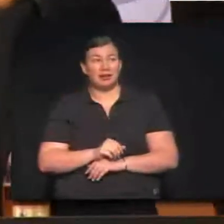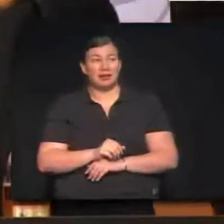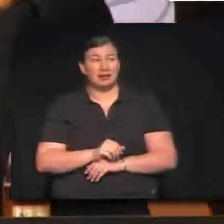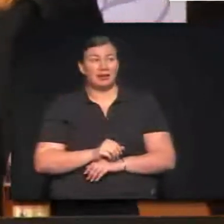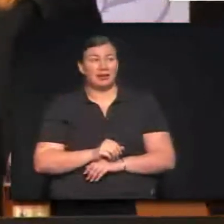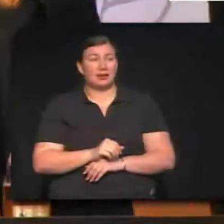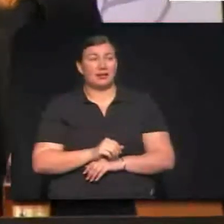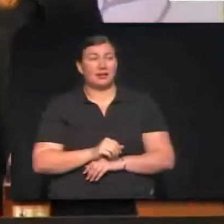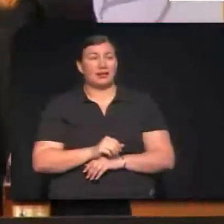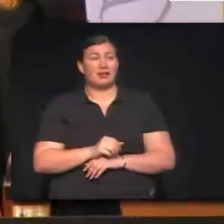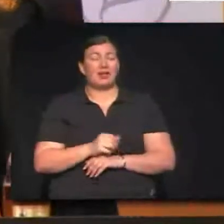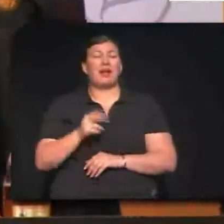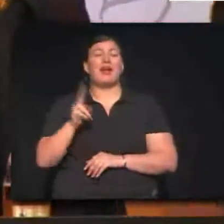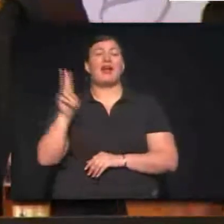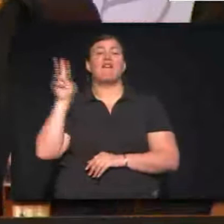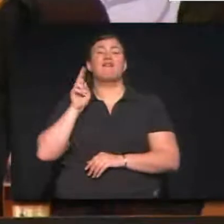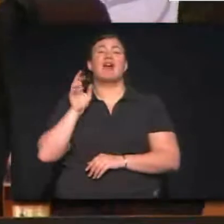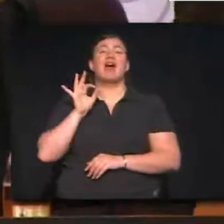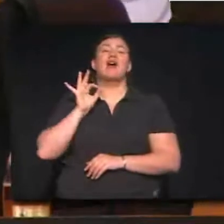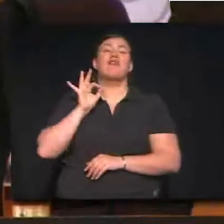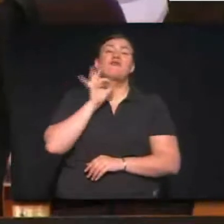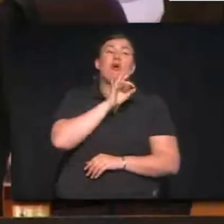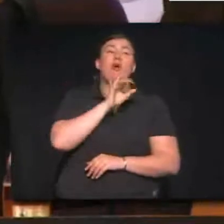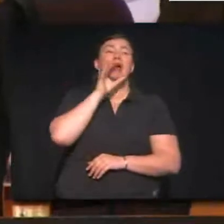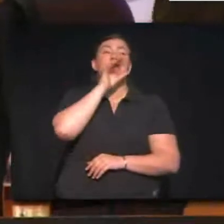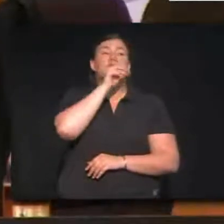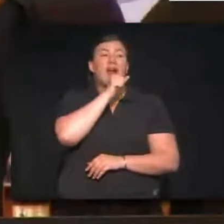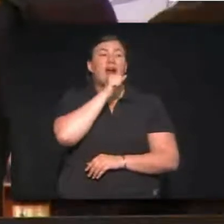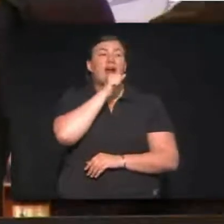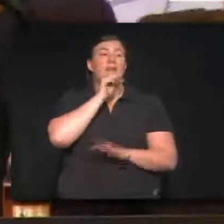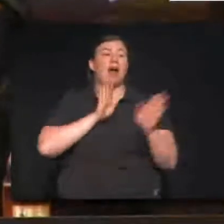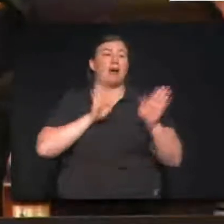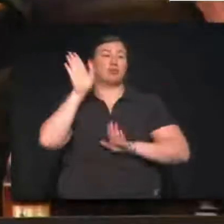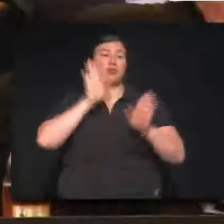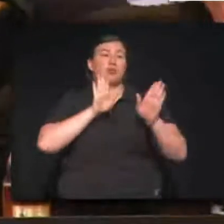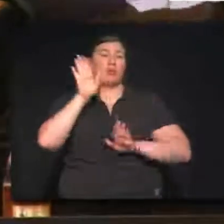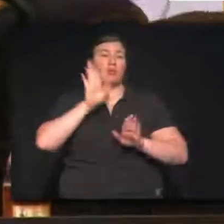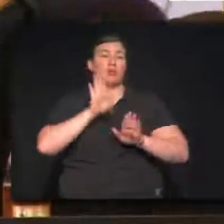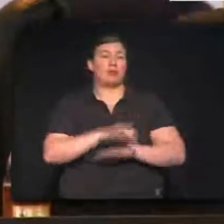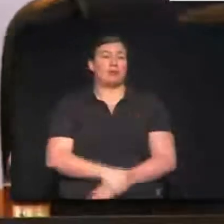Bär befürwortet eine geheime Abstimmung